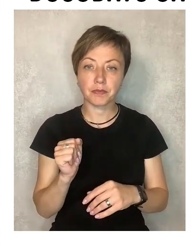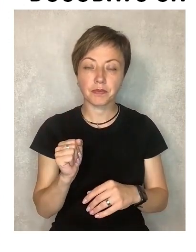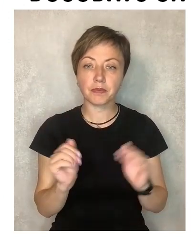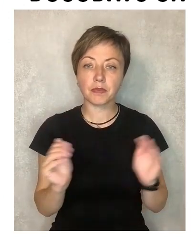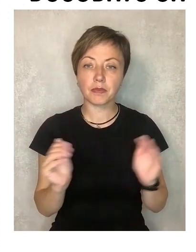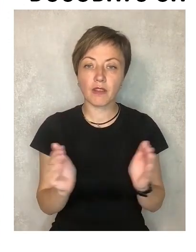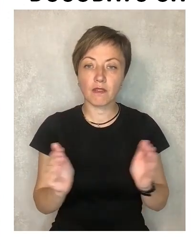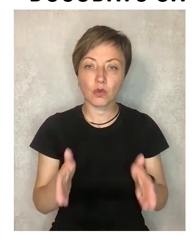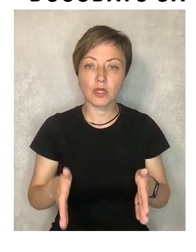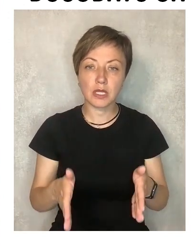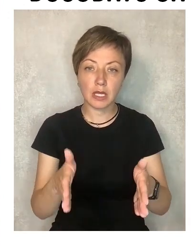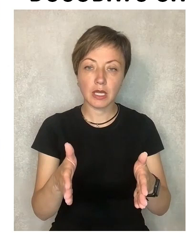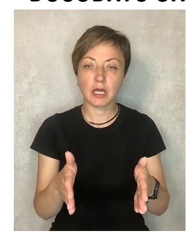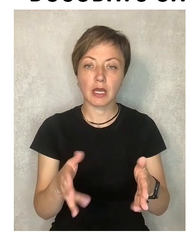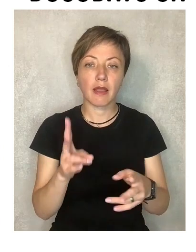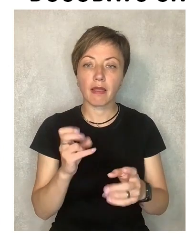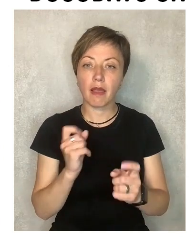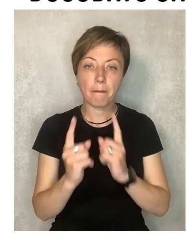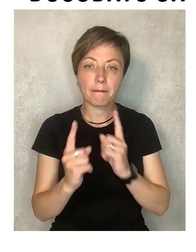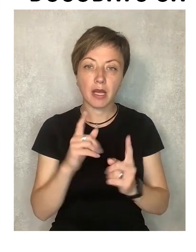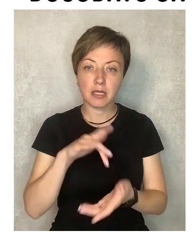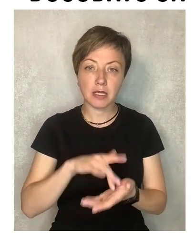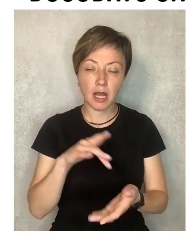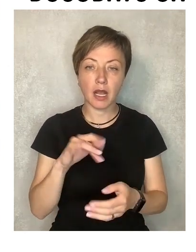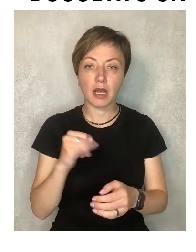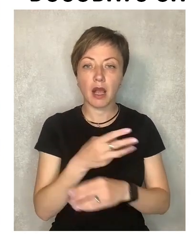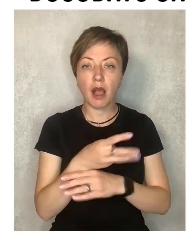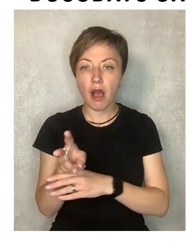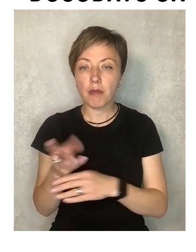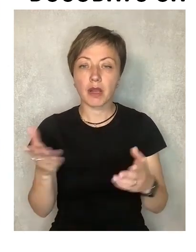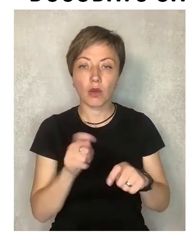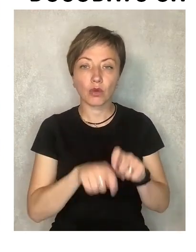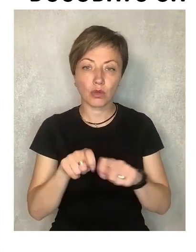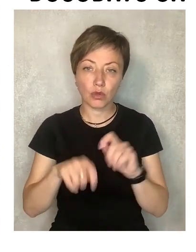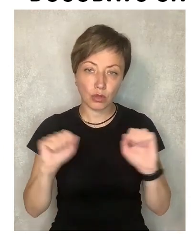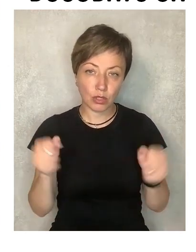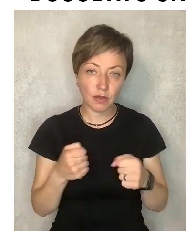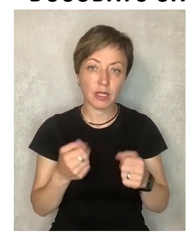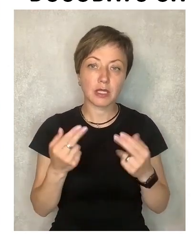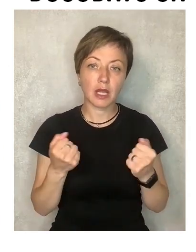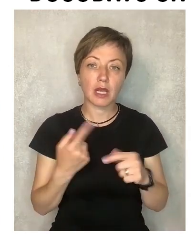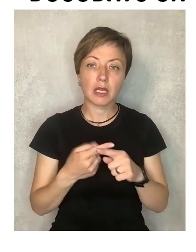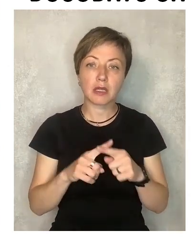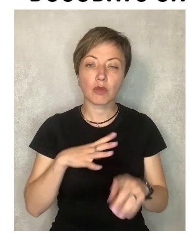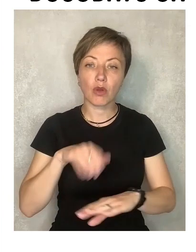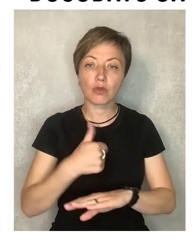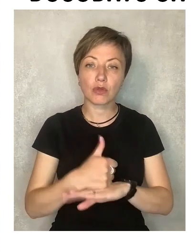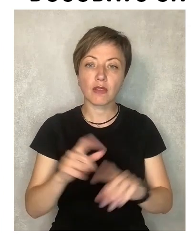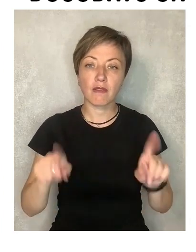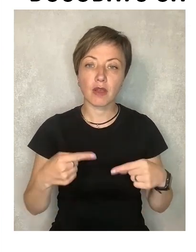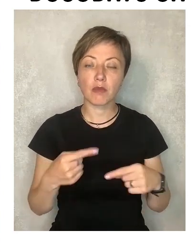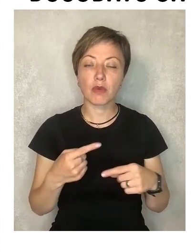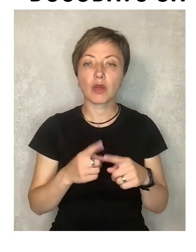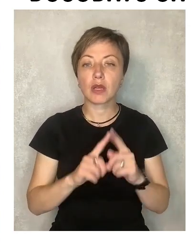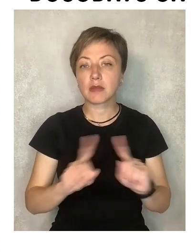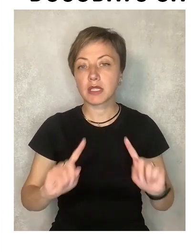і немагістральних, і камери, які контролюють швидкість. Так? І це були основні вимоги, ще був ряд специфічних вимог, і